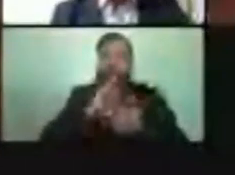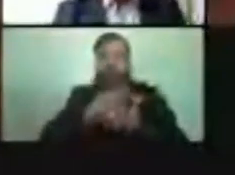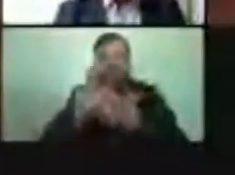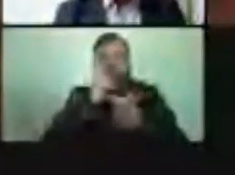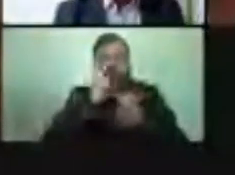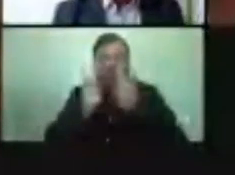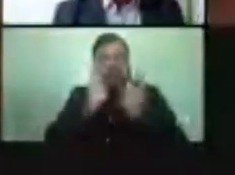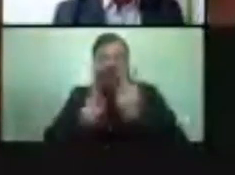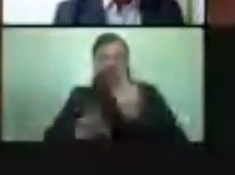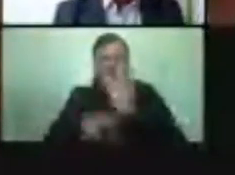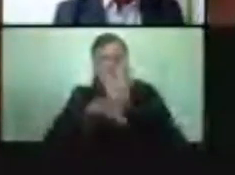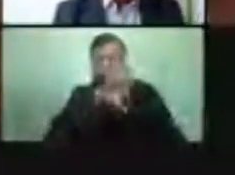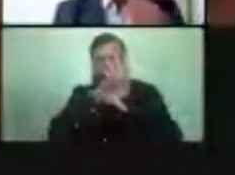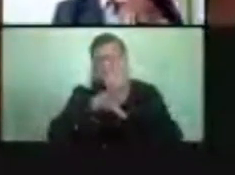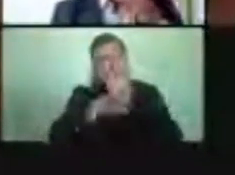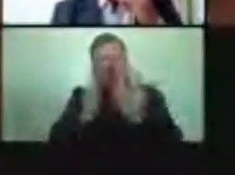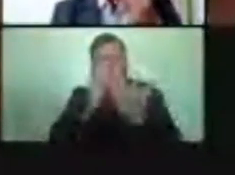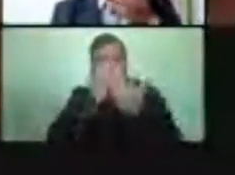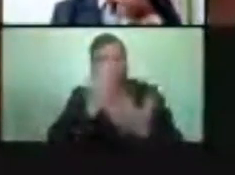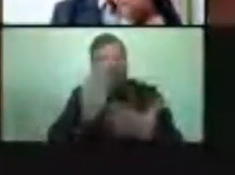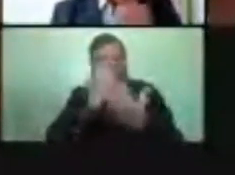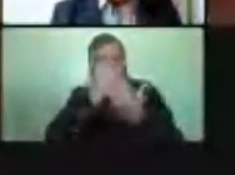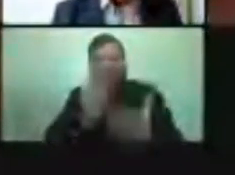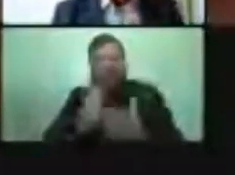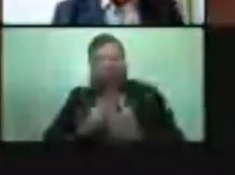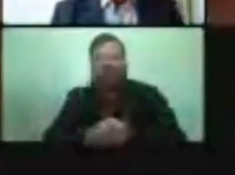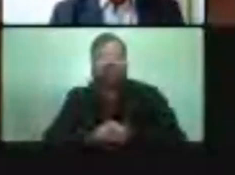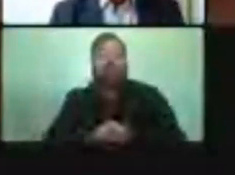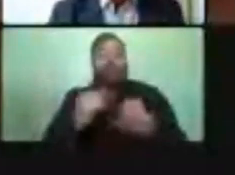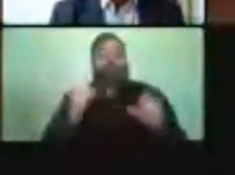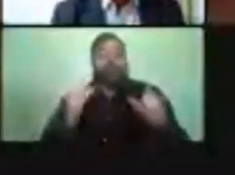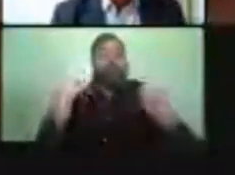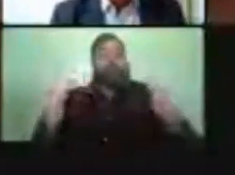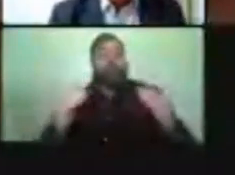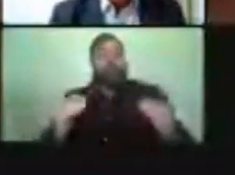wenu. Asante sana kwa kukuwa na mtandaoni. Sasa